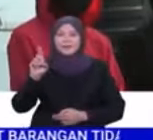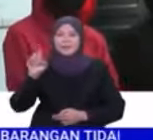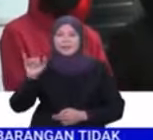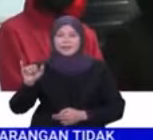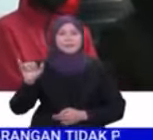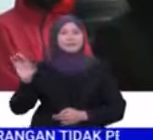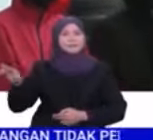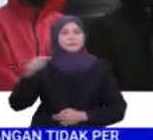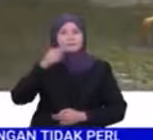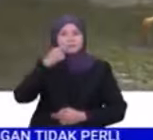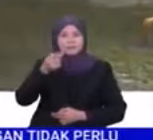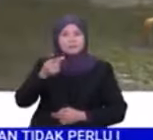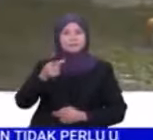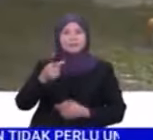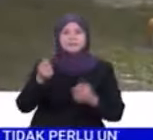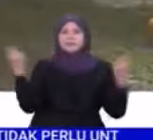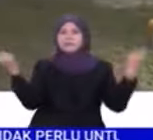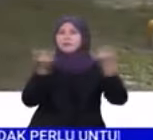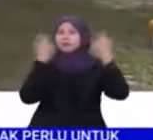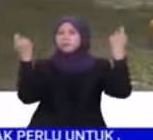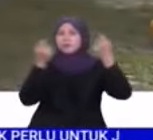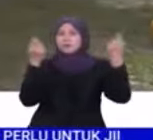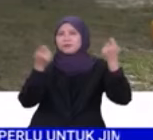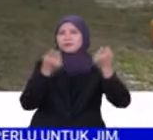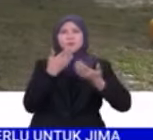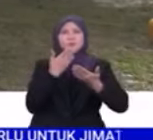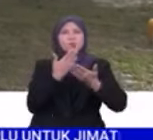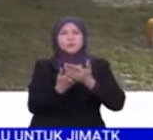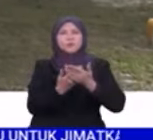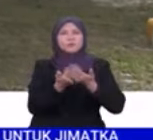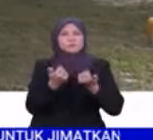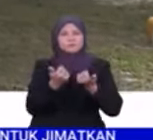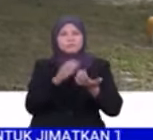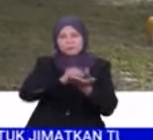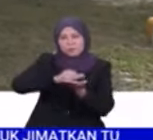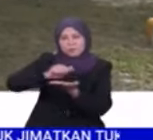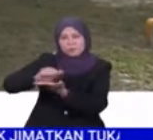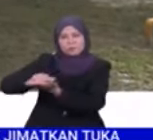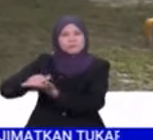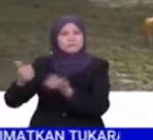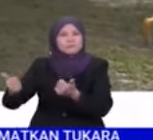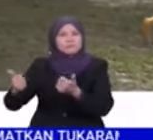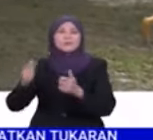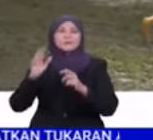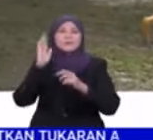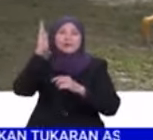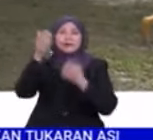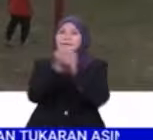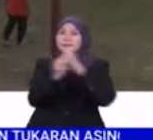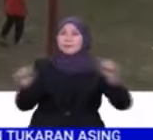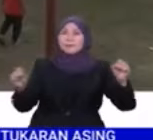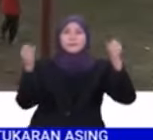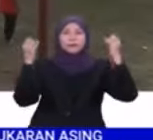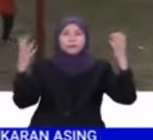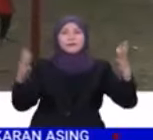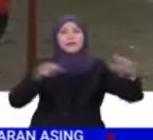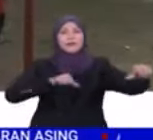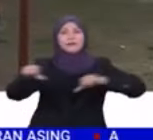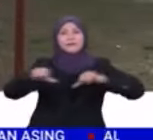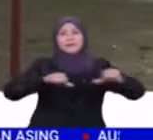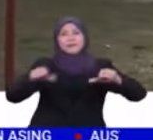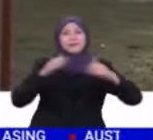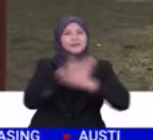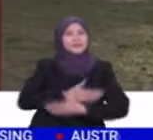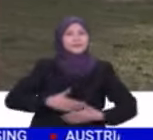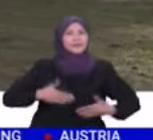memberitahu, memandangkan sambutan yang diterima amat menggalakkan, pihaknya akan menyediakan lebih banyak aktiviti